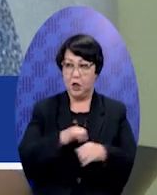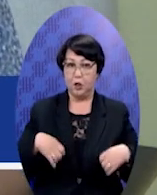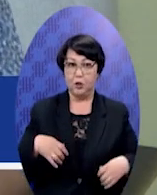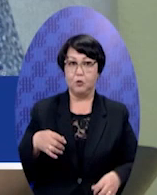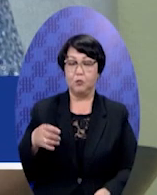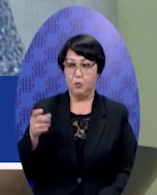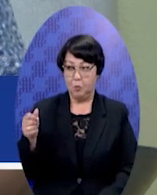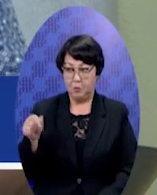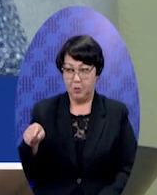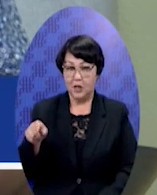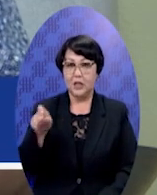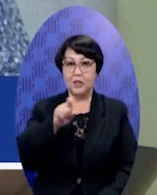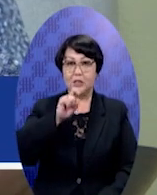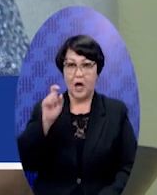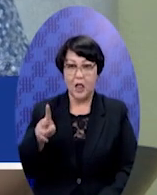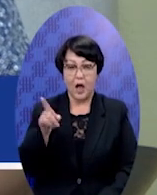өгөгдсөн орон сууцны